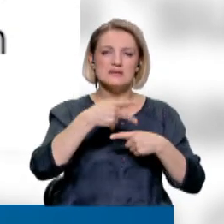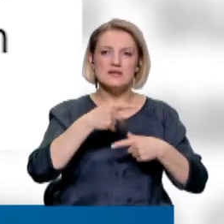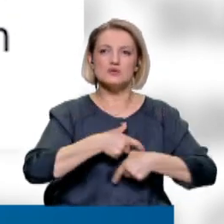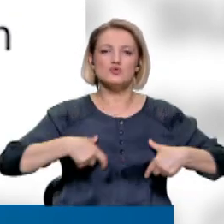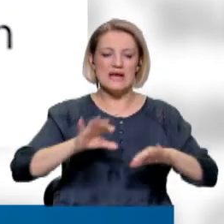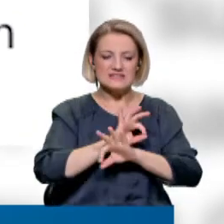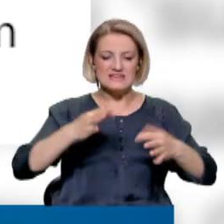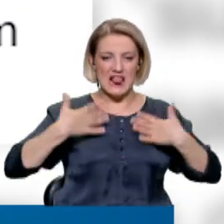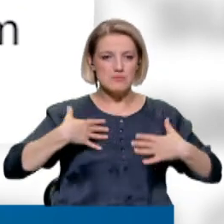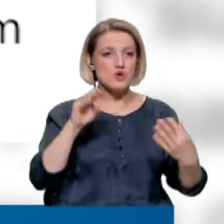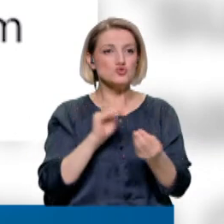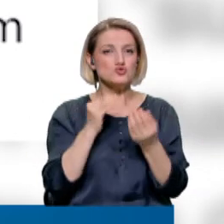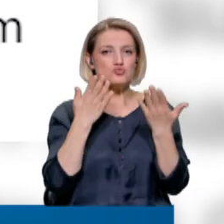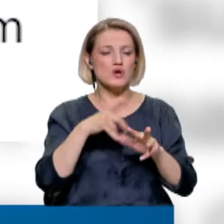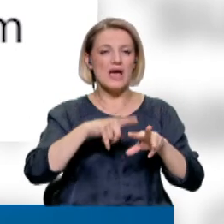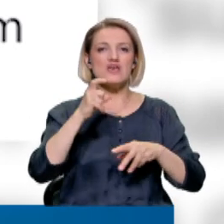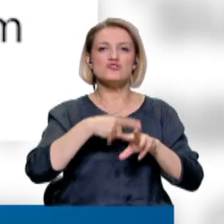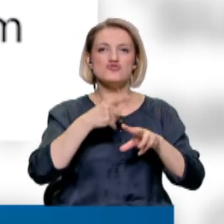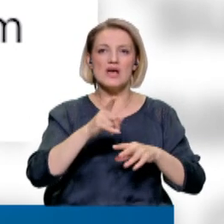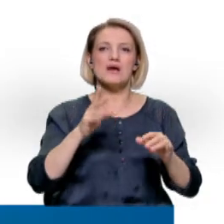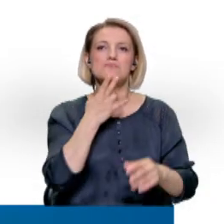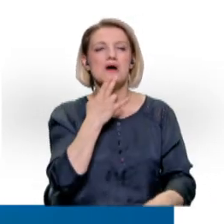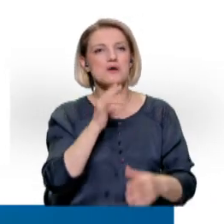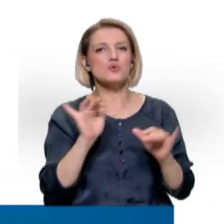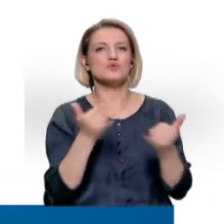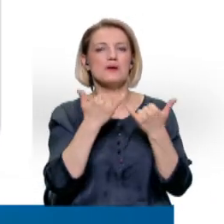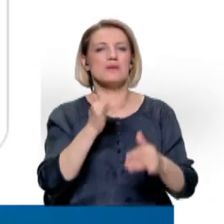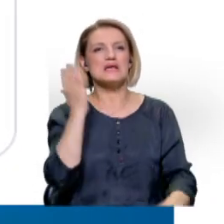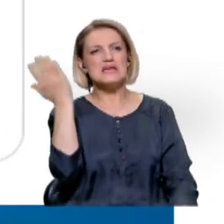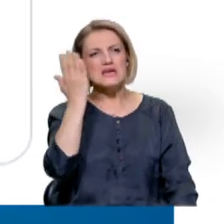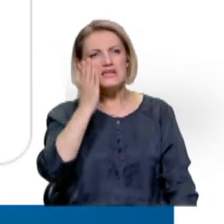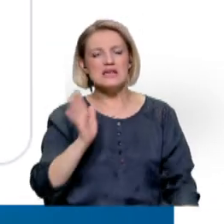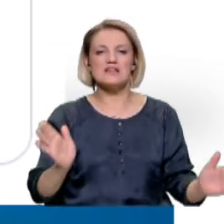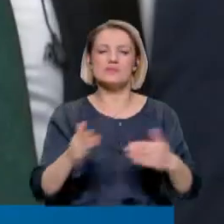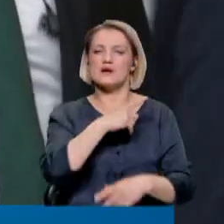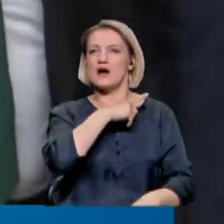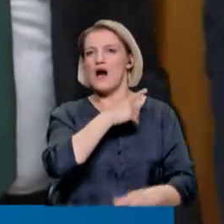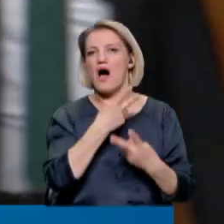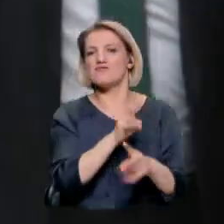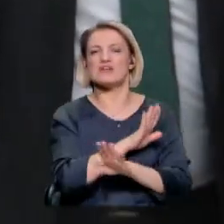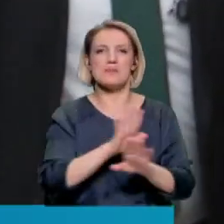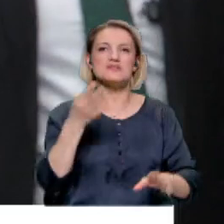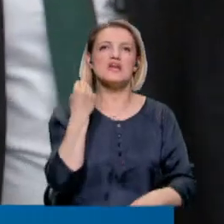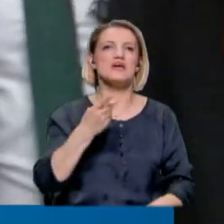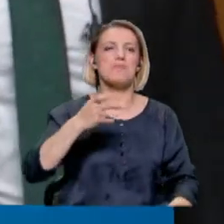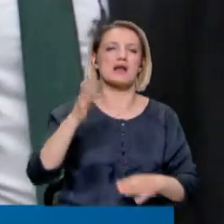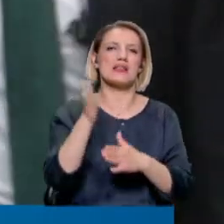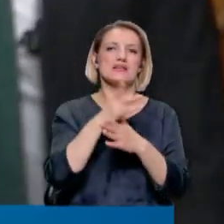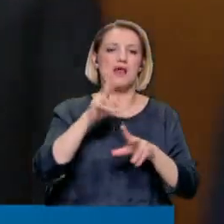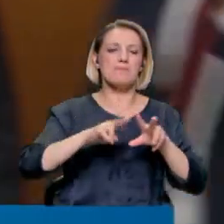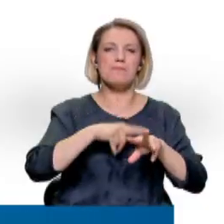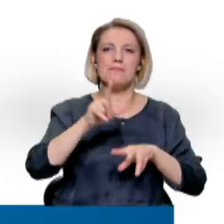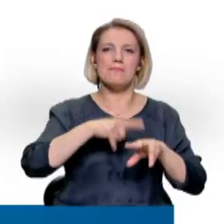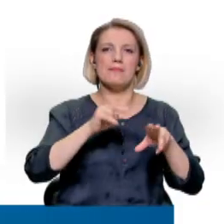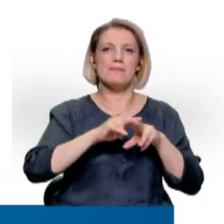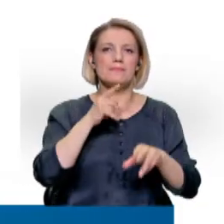sütyensiz elbisesi suçmuş Ece Seçkin kutlama için ba yanmış gidene götürür sandık affetmez iyi parti lideri Akşener Melek